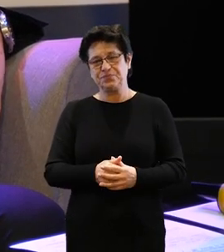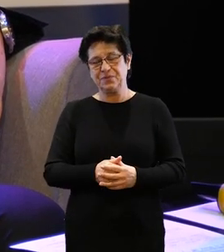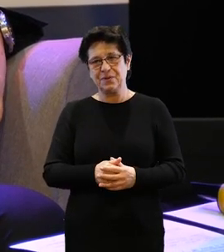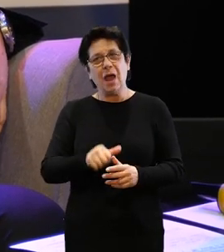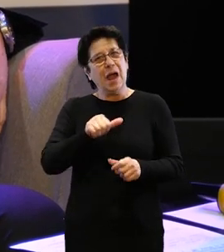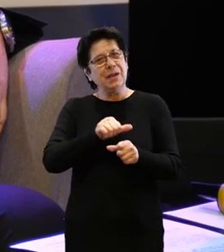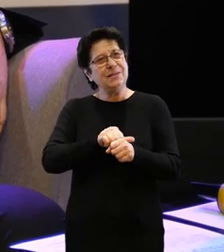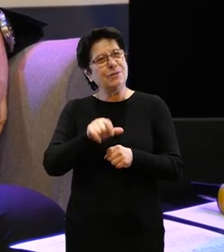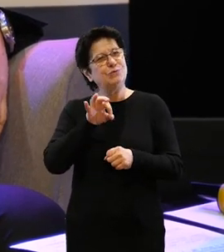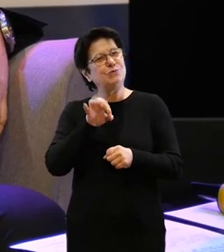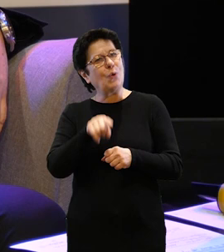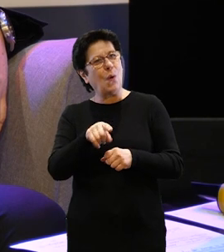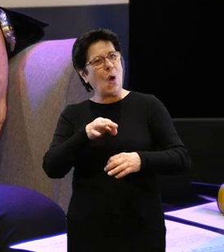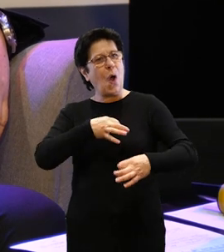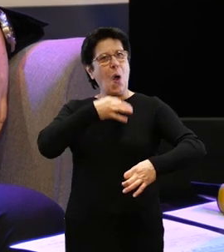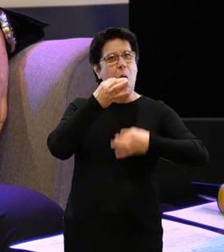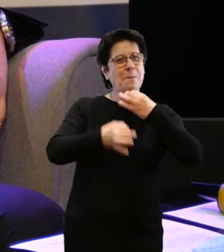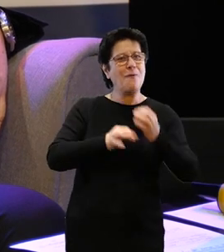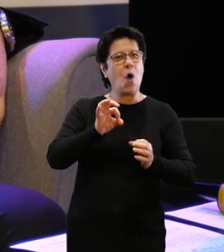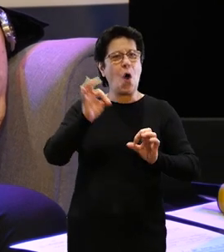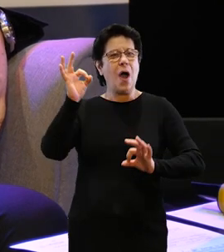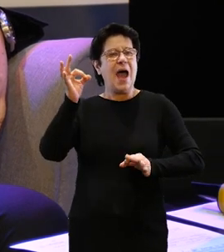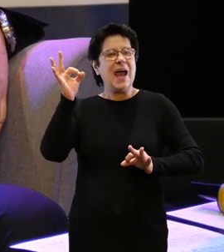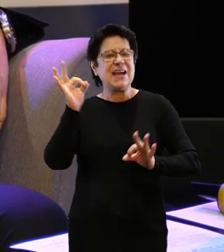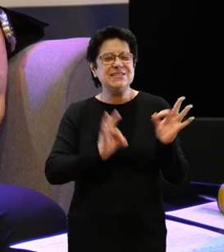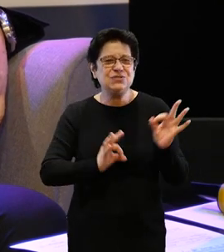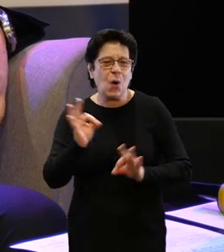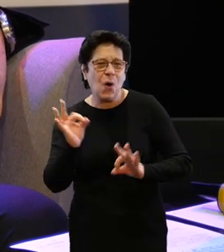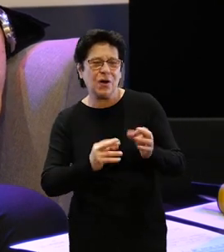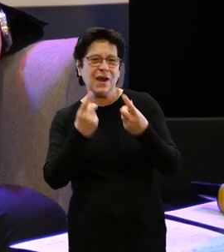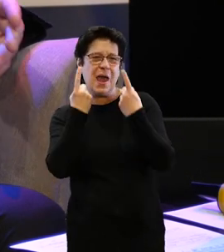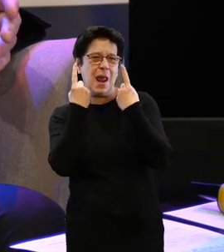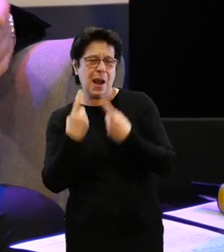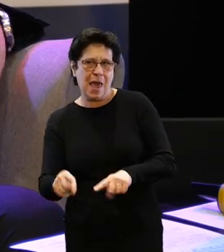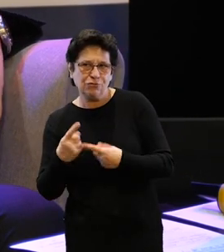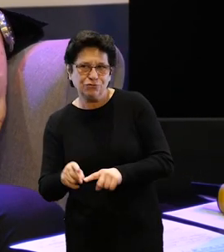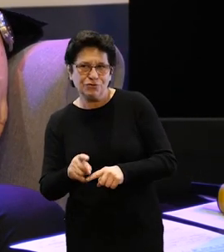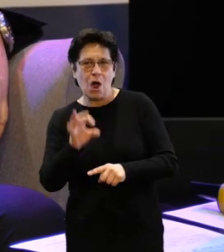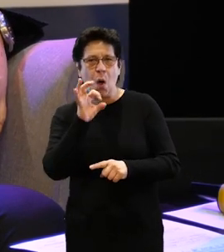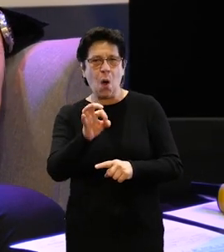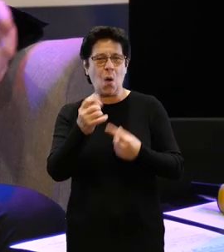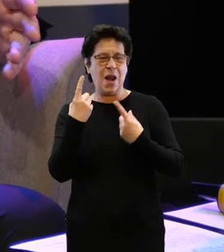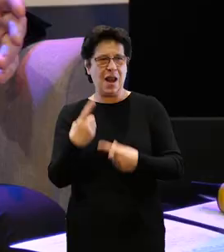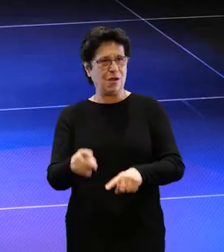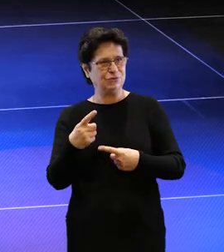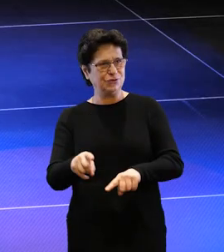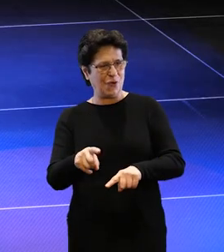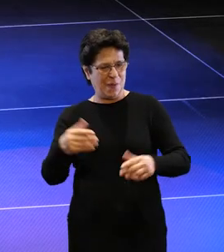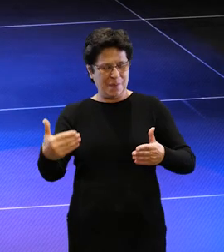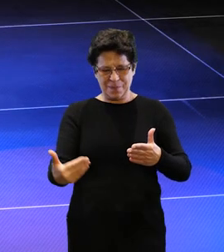sympatyczna opowieść o historii Leszna i jednocześnie o Lesznie współczesnym na tamte czasy Czyli jak